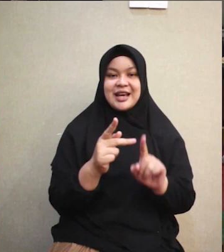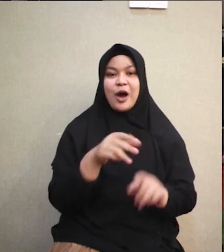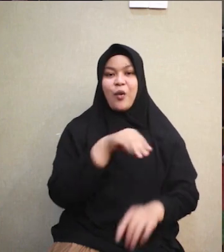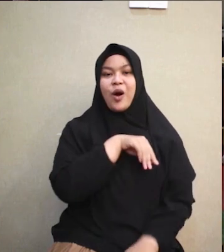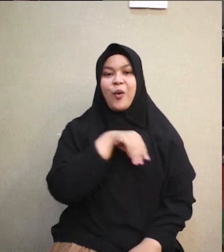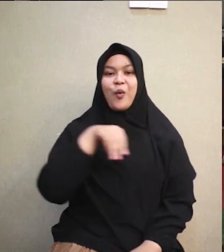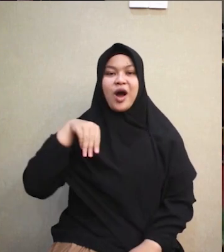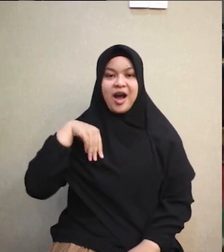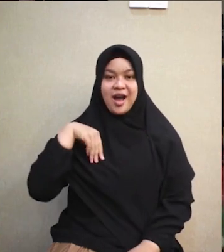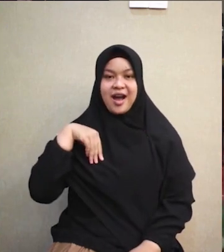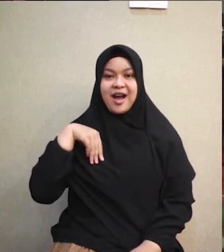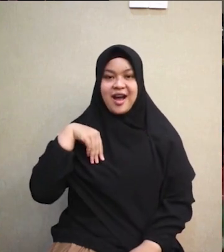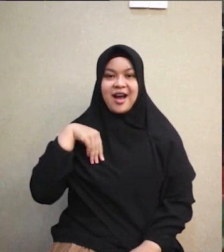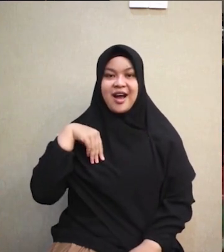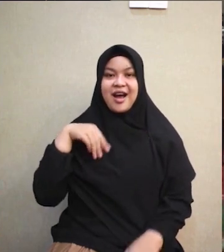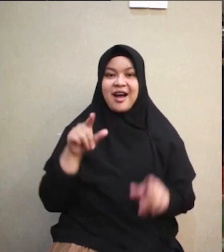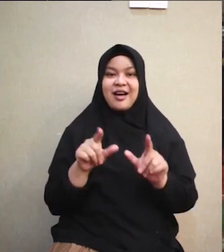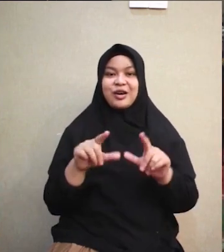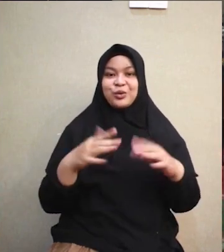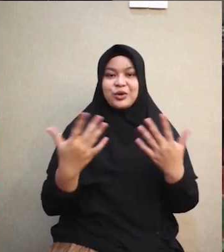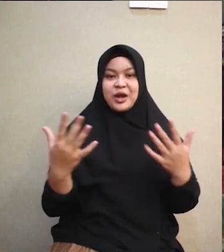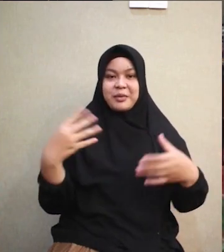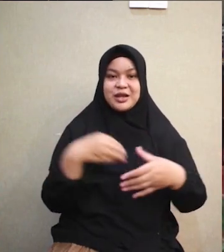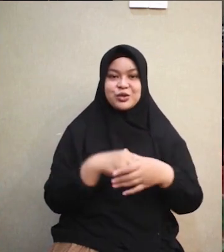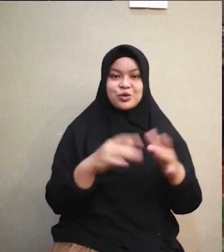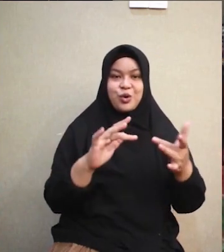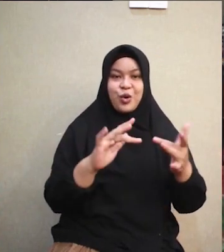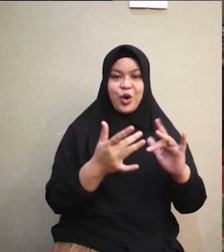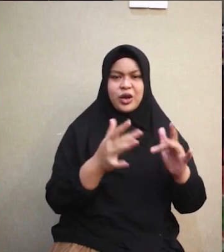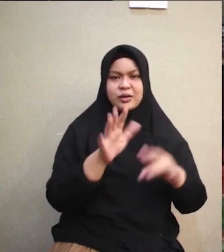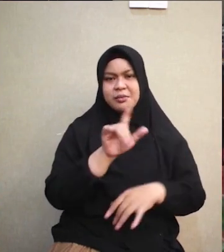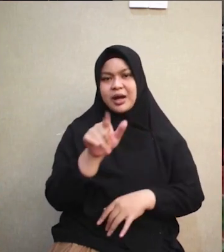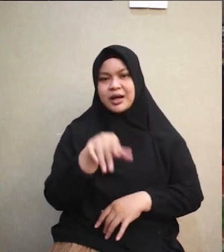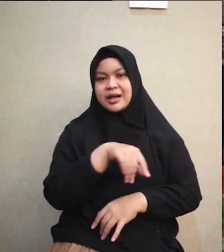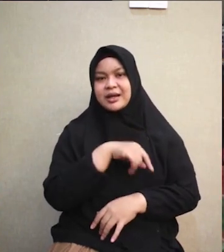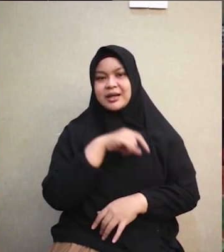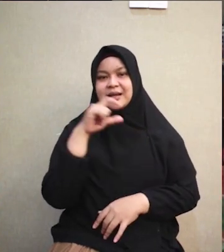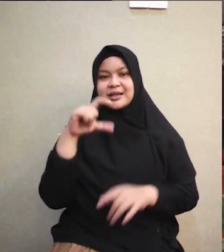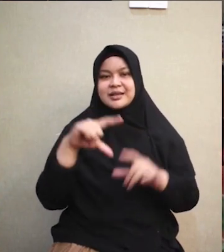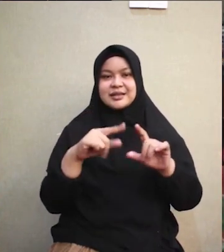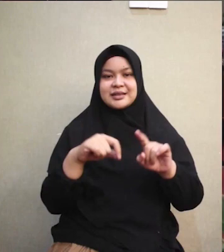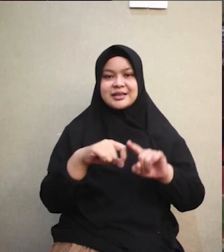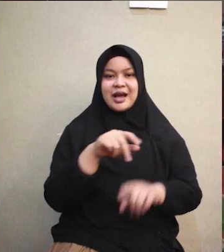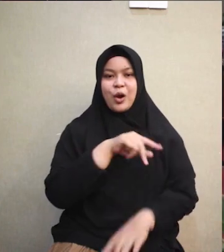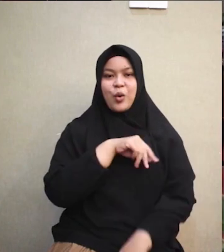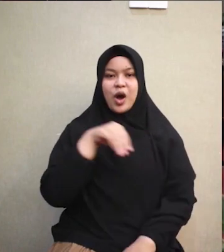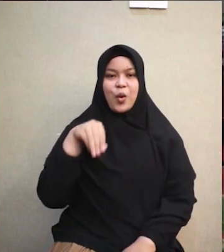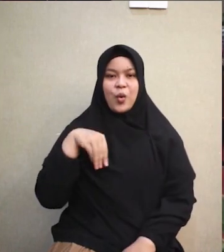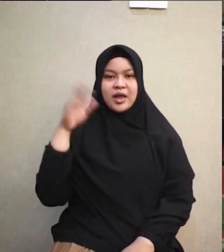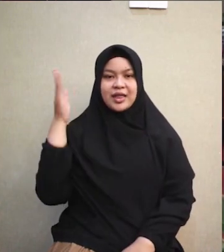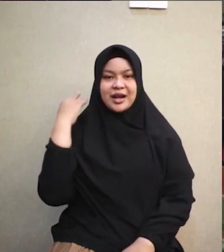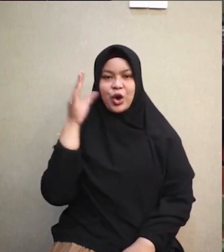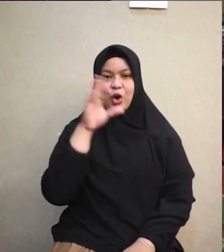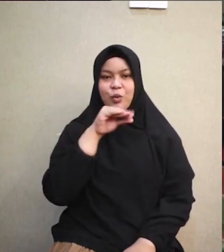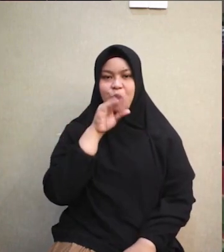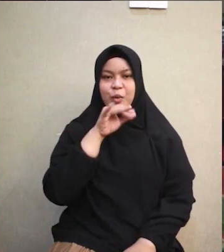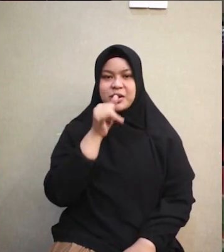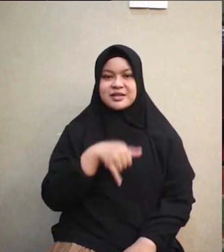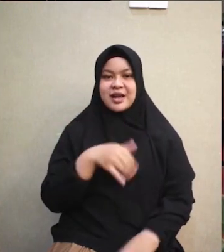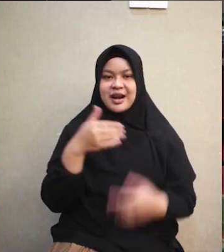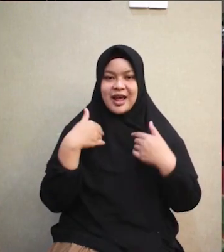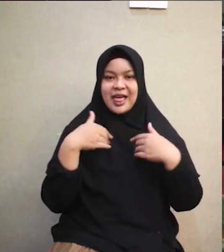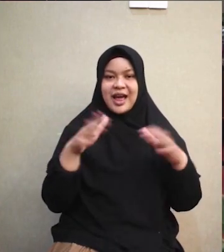Komnas HAM sudah ada di online ya mana nih Cak hari ini tadi tadi udah ngomel-ngomel tuh sayang sekarang